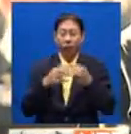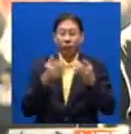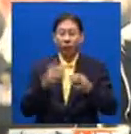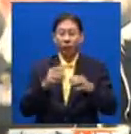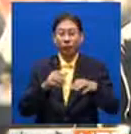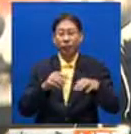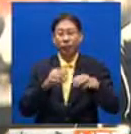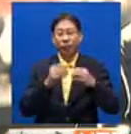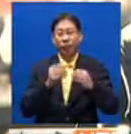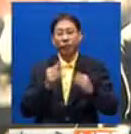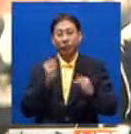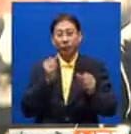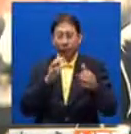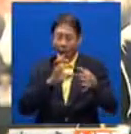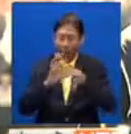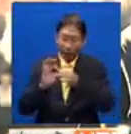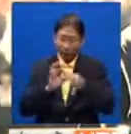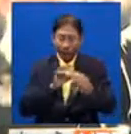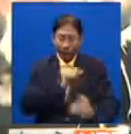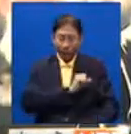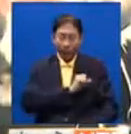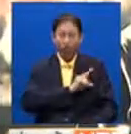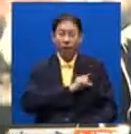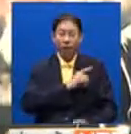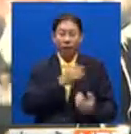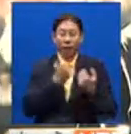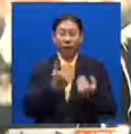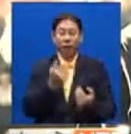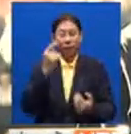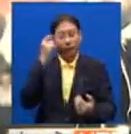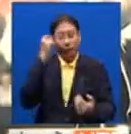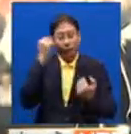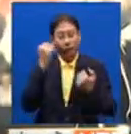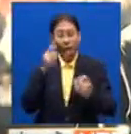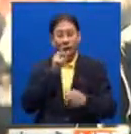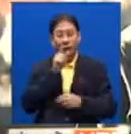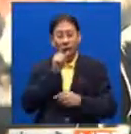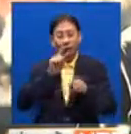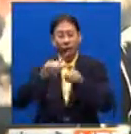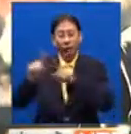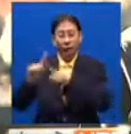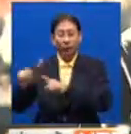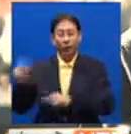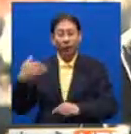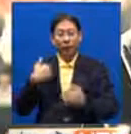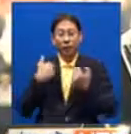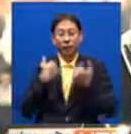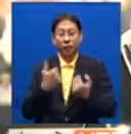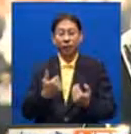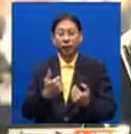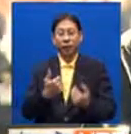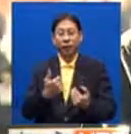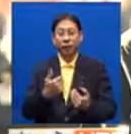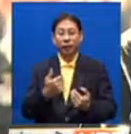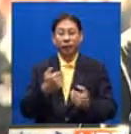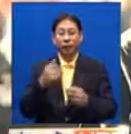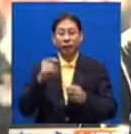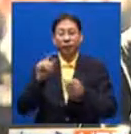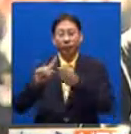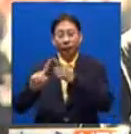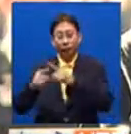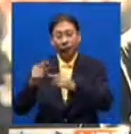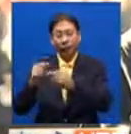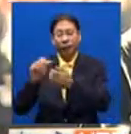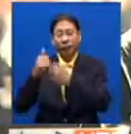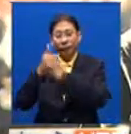คลื่อนไหวในเรื่องทางศาสนาที่ดำเนินการในข่าวต่างๆเหล่านั้นเนี่ยและในมิตรประเทศเหล่านั้นเนี่ยทาง